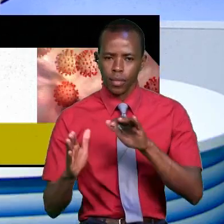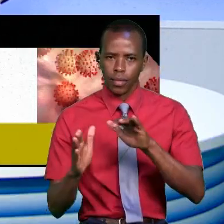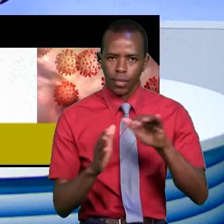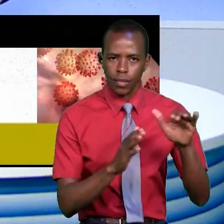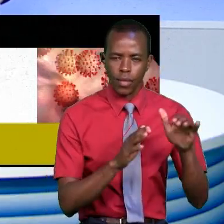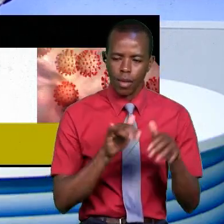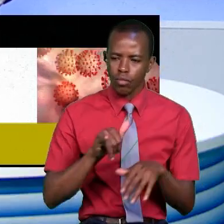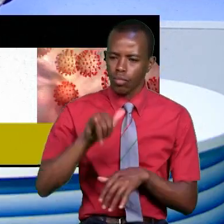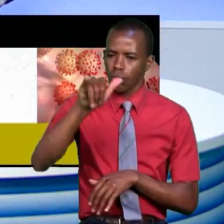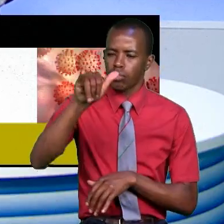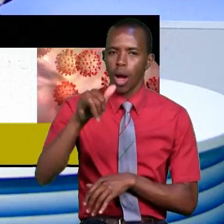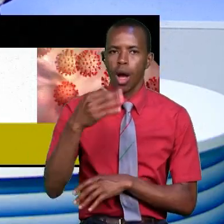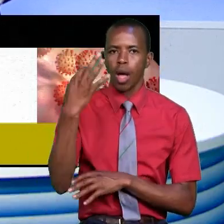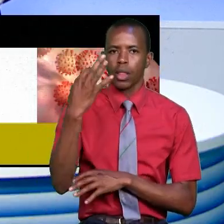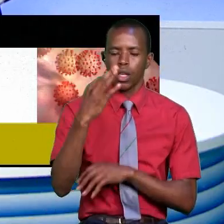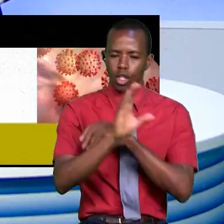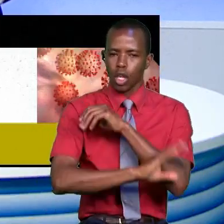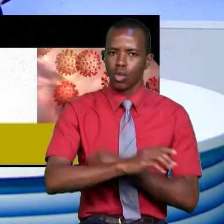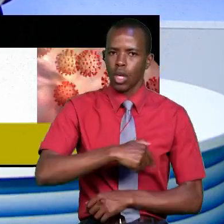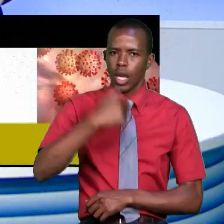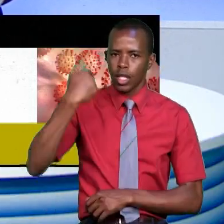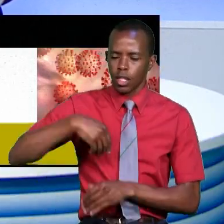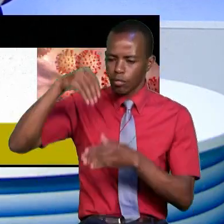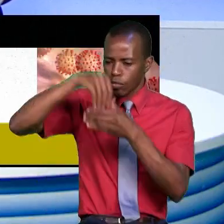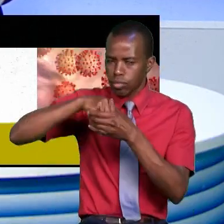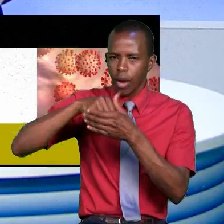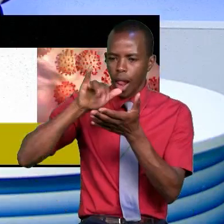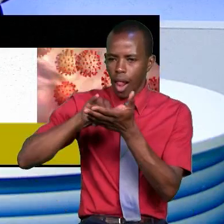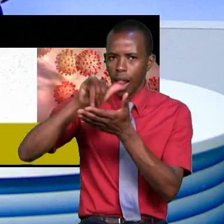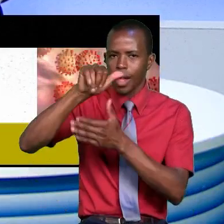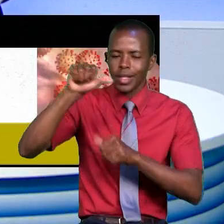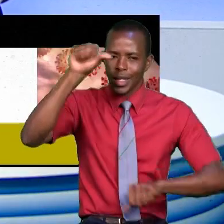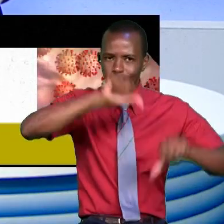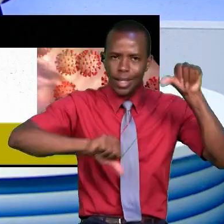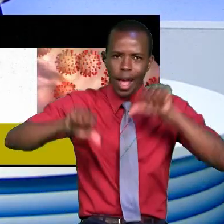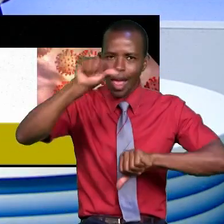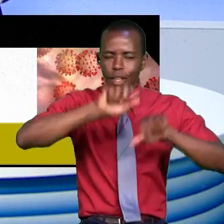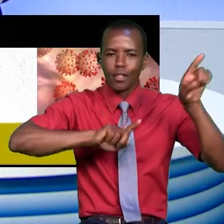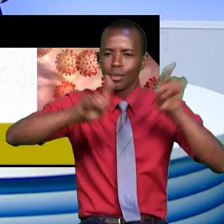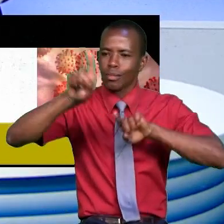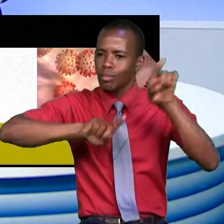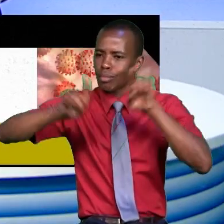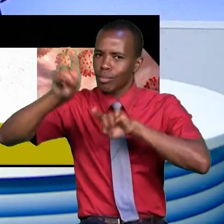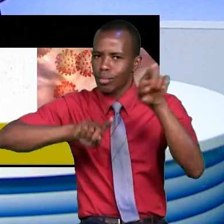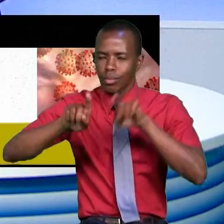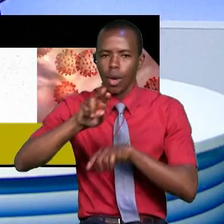Wananga watatu wa kutoka taifa la China waliokuwa ndani ya ndege ya kisayansi inayosafiri nje ya sayari